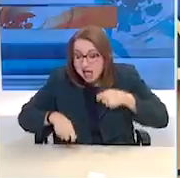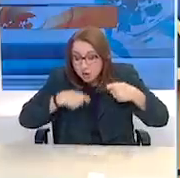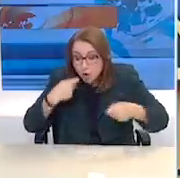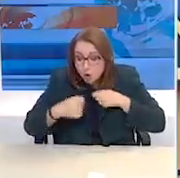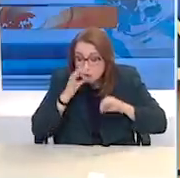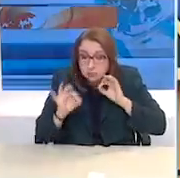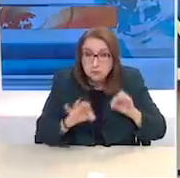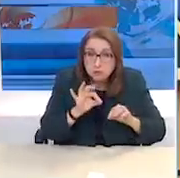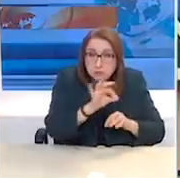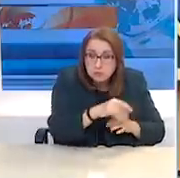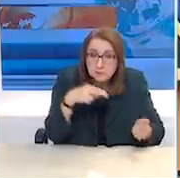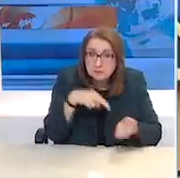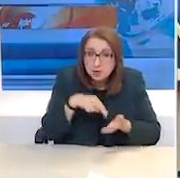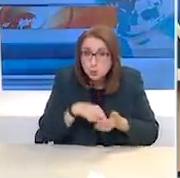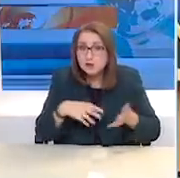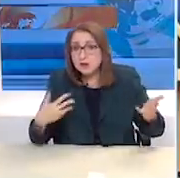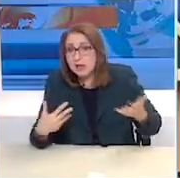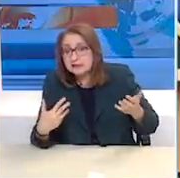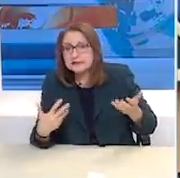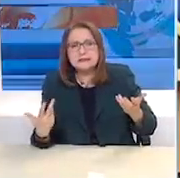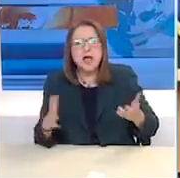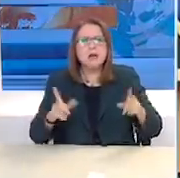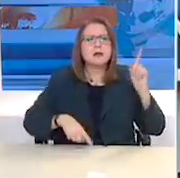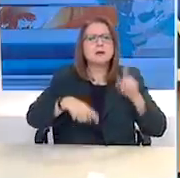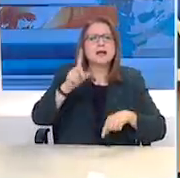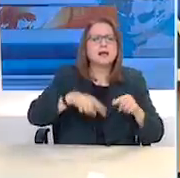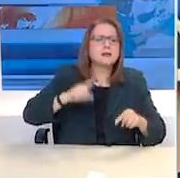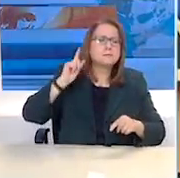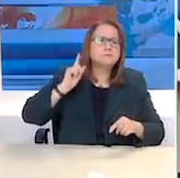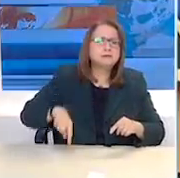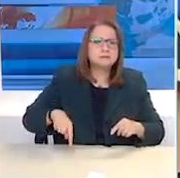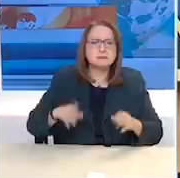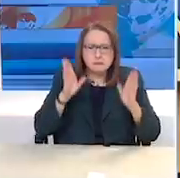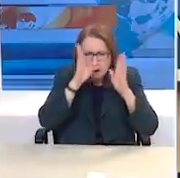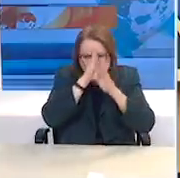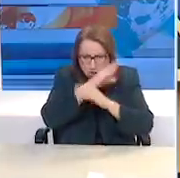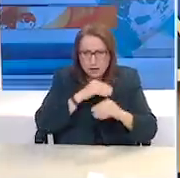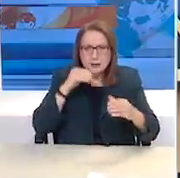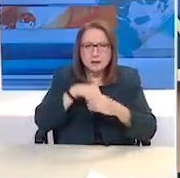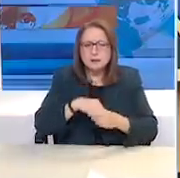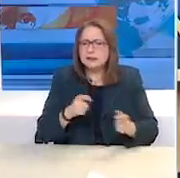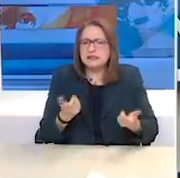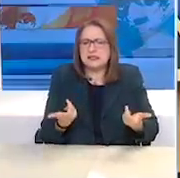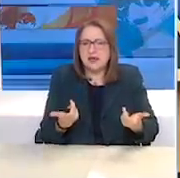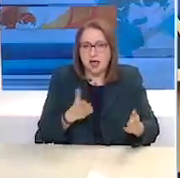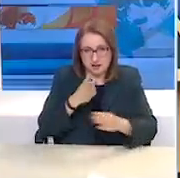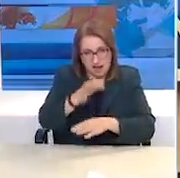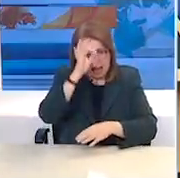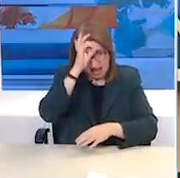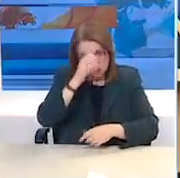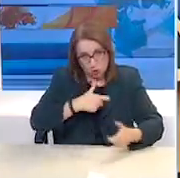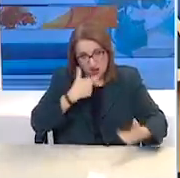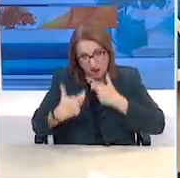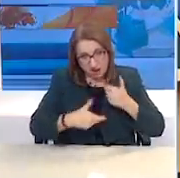ποτηριών? Εάν τελικά κάποιοι αγνοήσουν τα μέτρα και μαζευτούν, πώς θα γίνεται ο έλεγχος? Θα παρεμβαίνει η αστυνομία, θα τους διαλύει και θα επιβάλλει